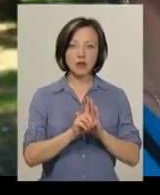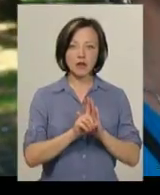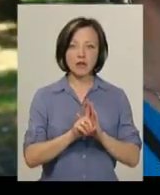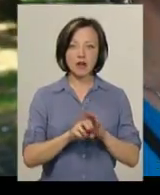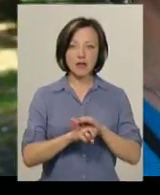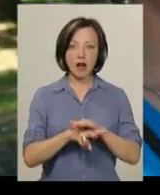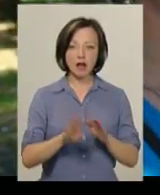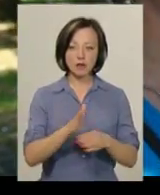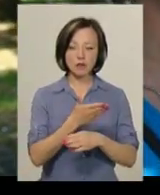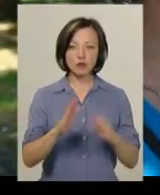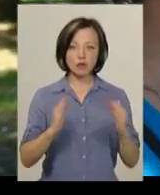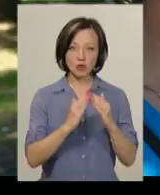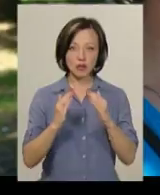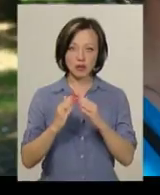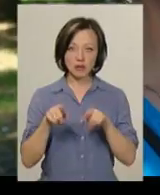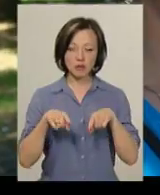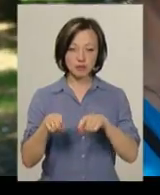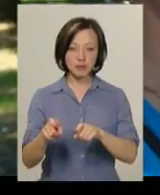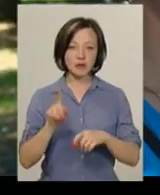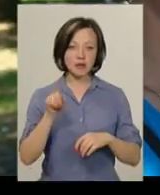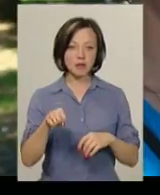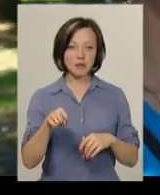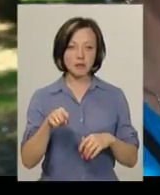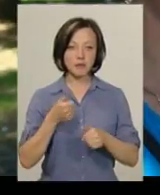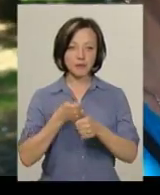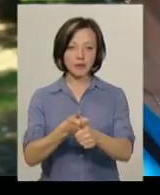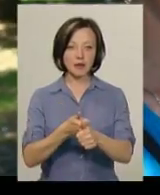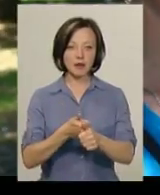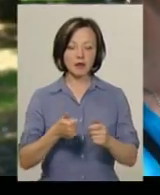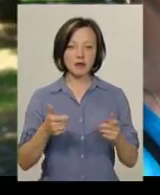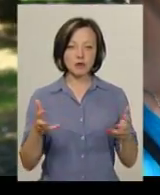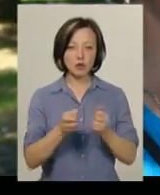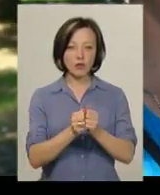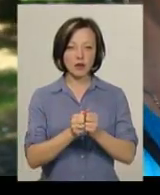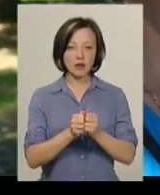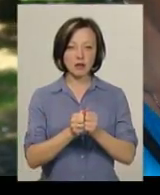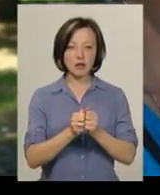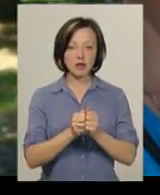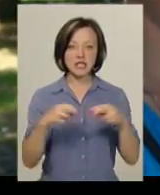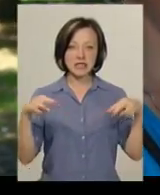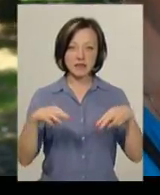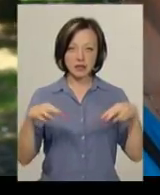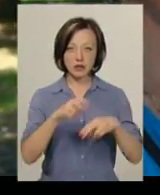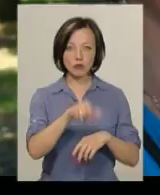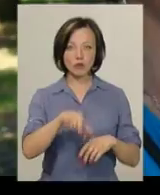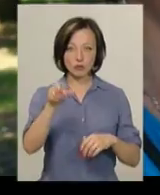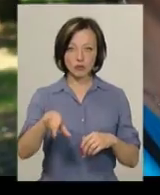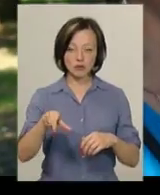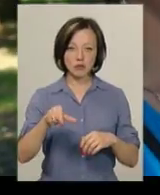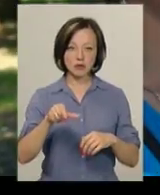будинками. Там його зловили вже очевидці чи свідки.